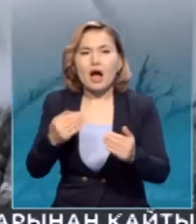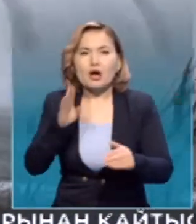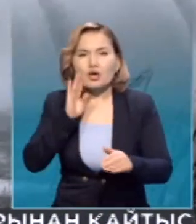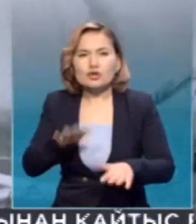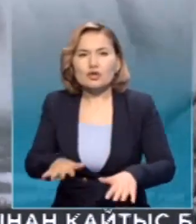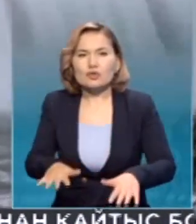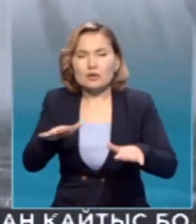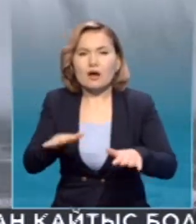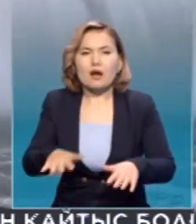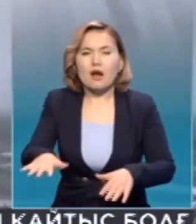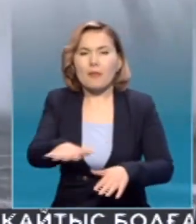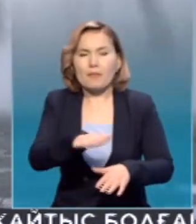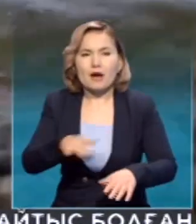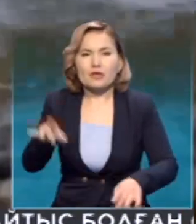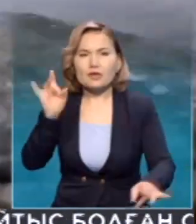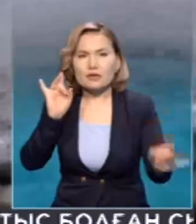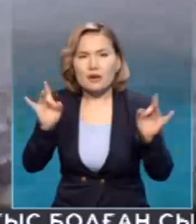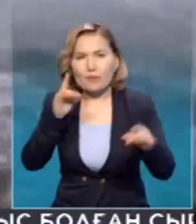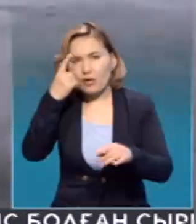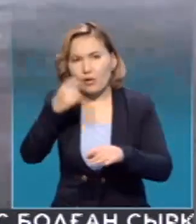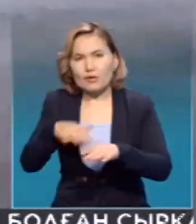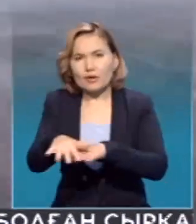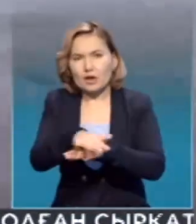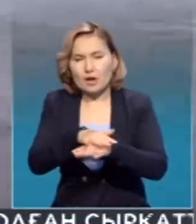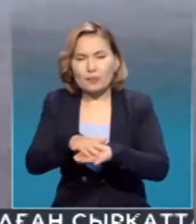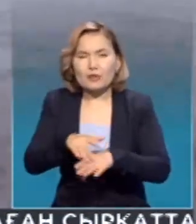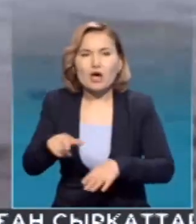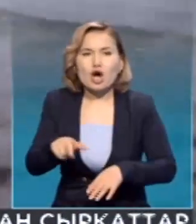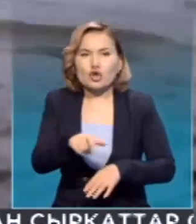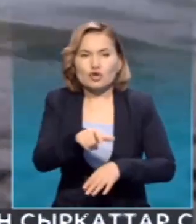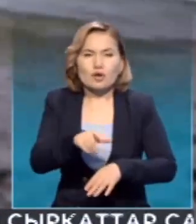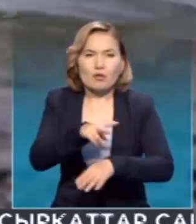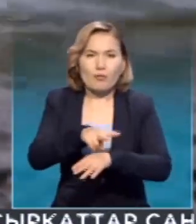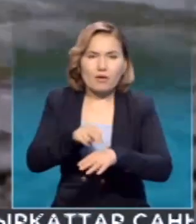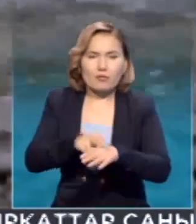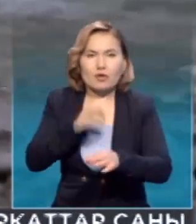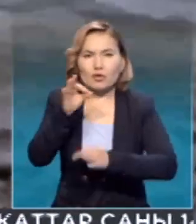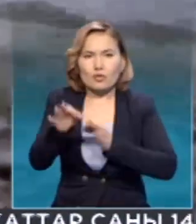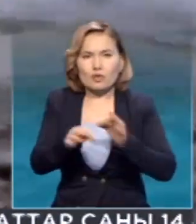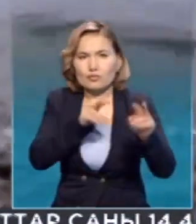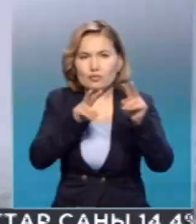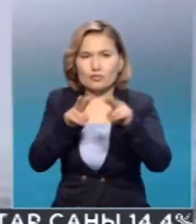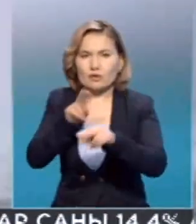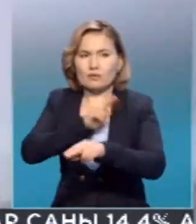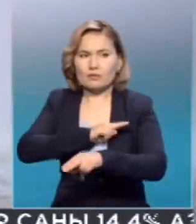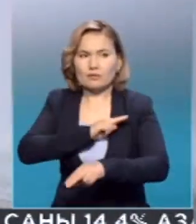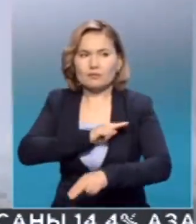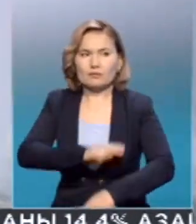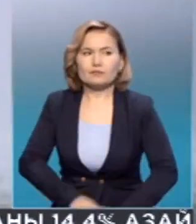толған аумақтарға дабыл бағандар орнатылып, жол қызметінің мамандары жұмысын жалғастырып жатыр.